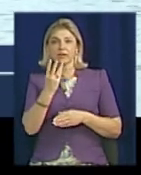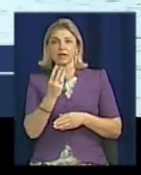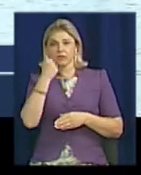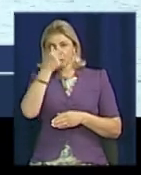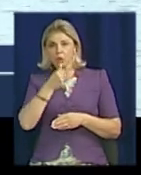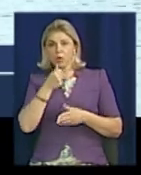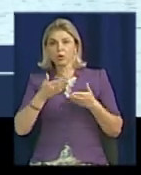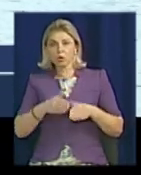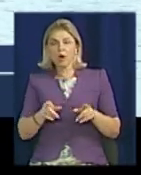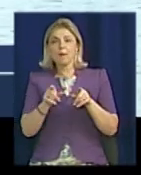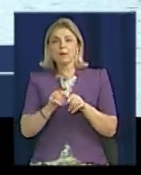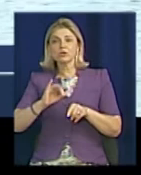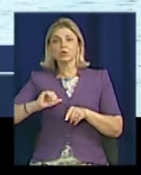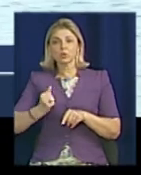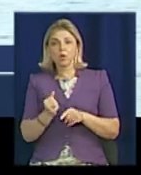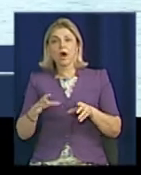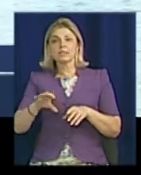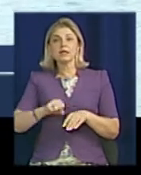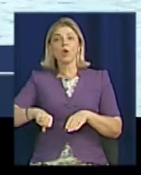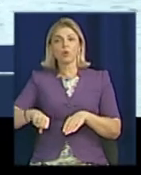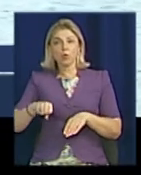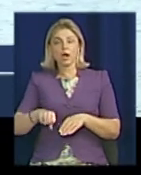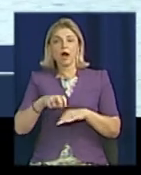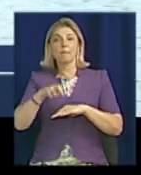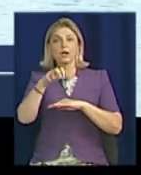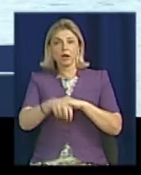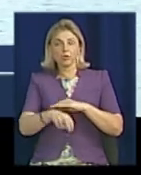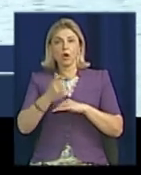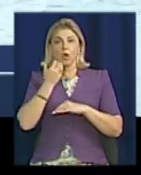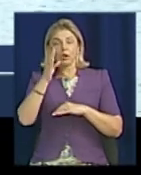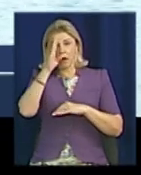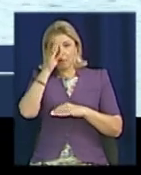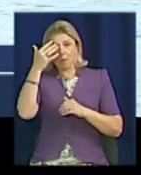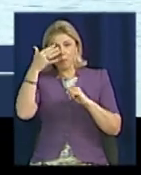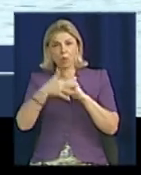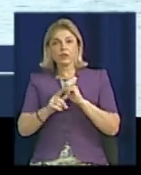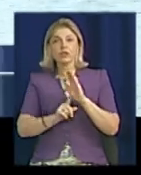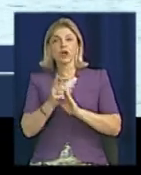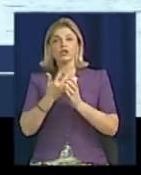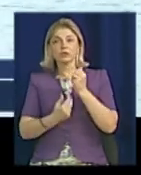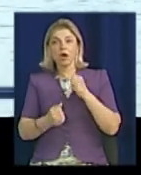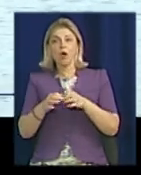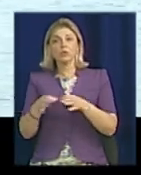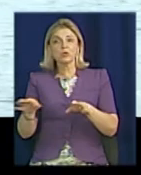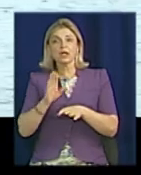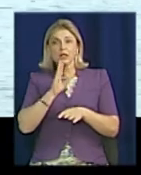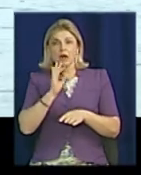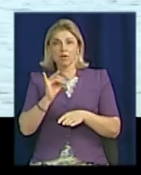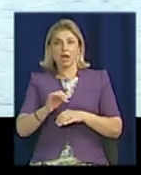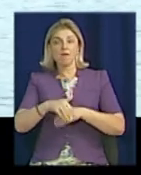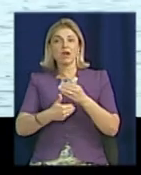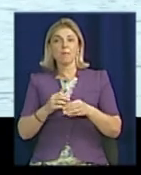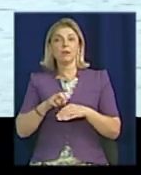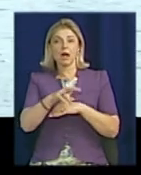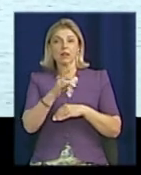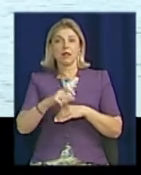разом із другом, тримаючись за руки, стрибнули у воду. Коли хлопець зрозумів, що починає тонути, відпустив дівчину та виплив на берег.